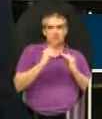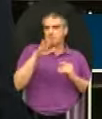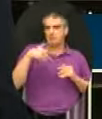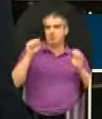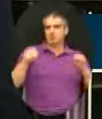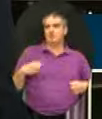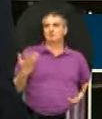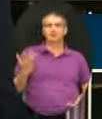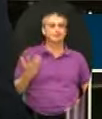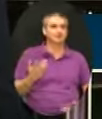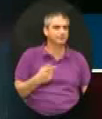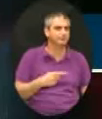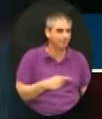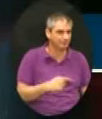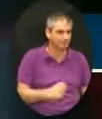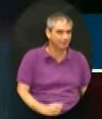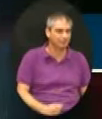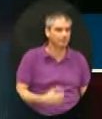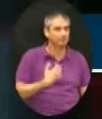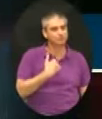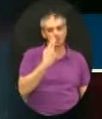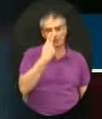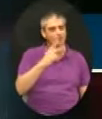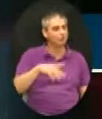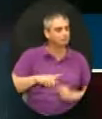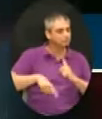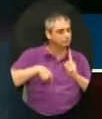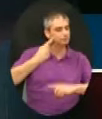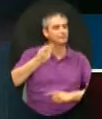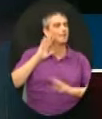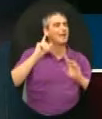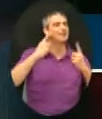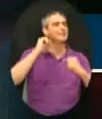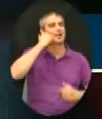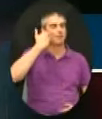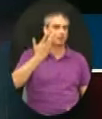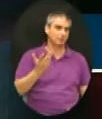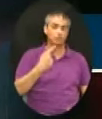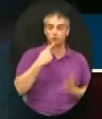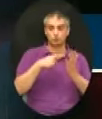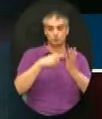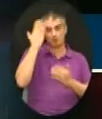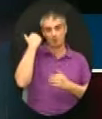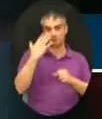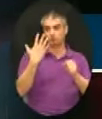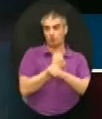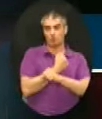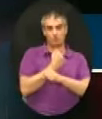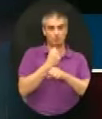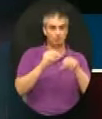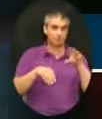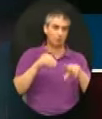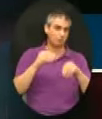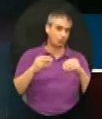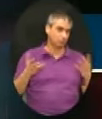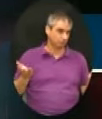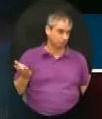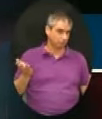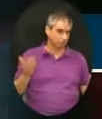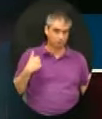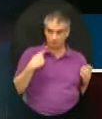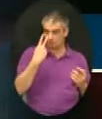שאנחנו רוצים. אנחנו רוצים להתבונן רגע ליום שאחרי. אם הילרי זוכה במערכת הבחירות הזאת, אז